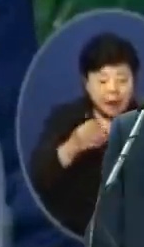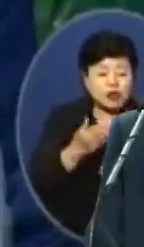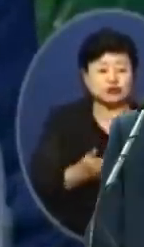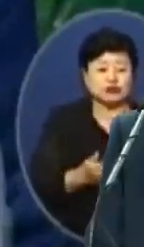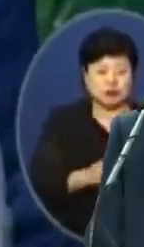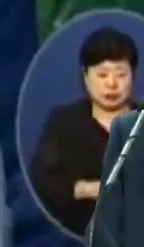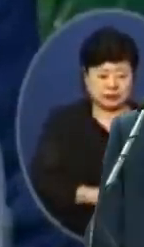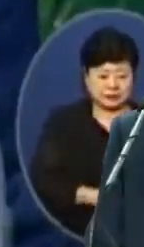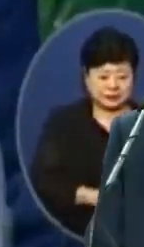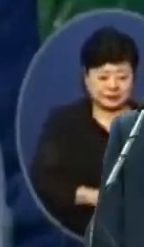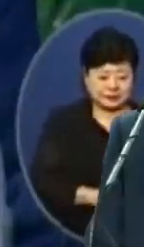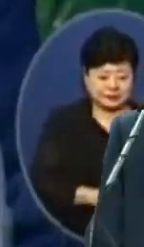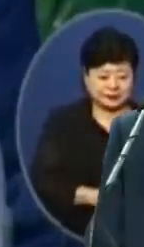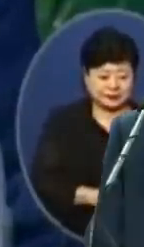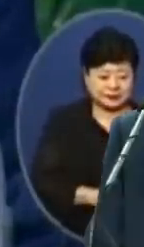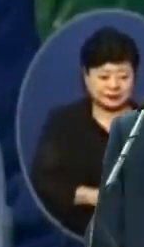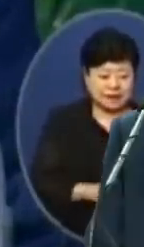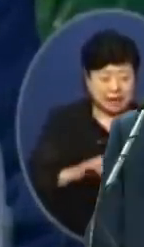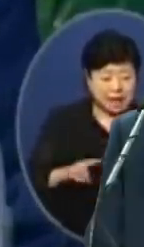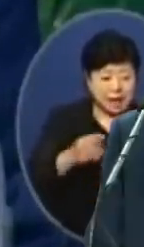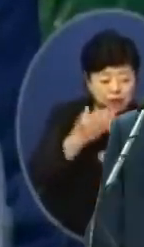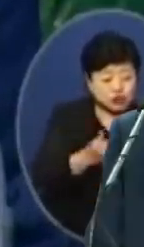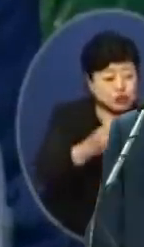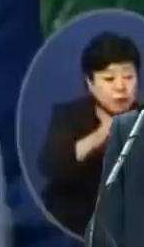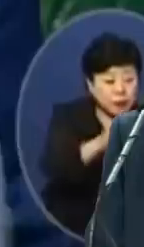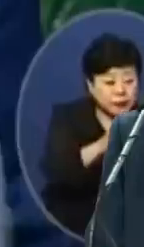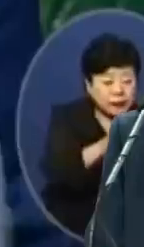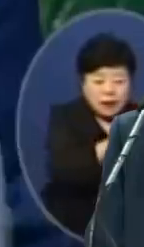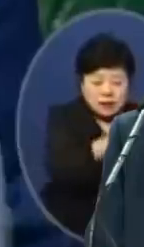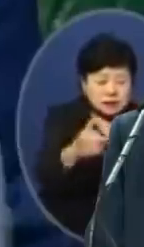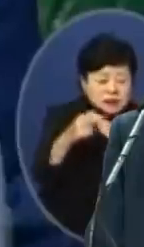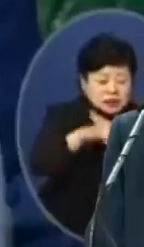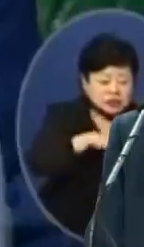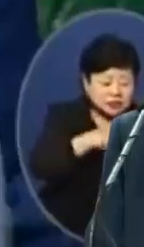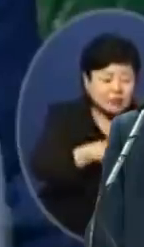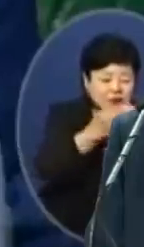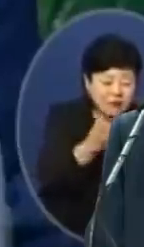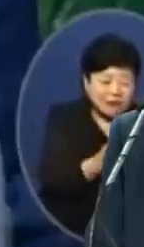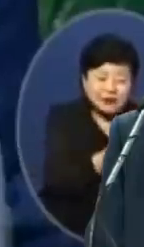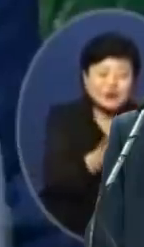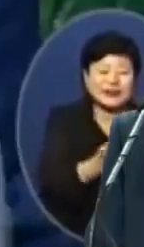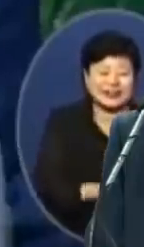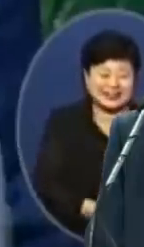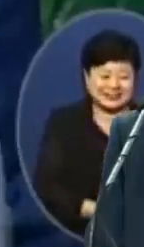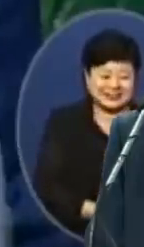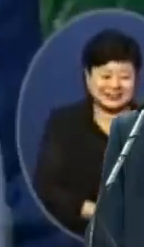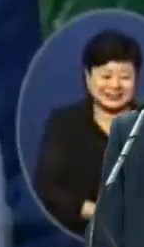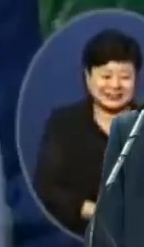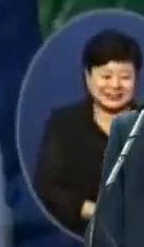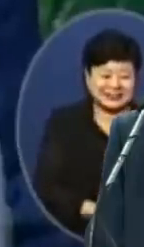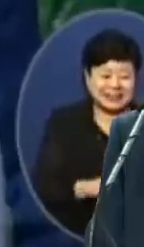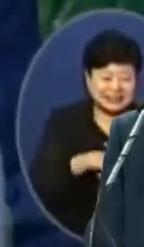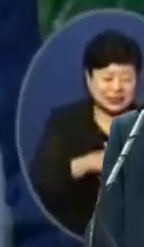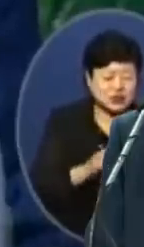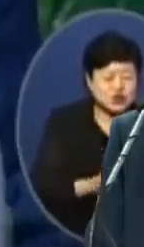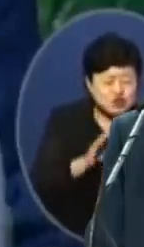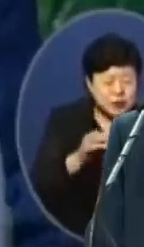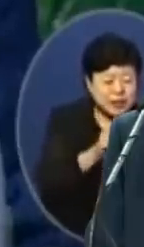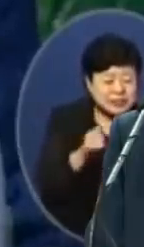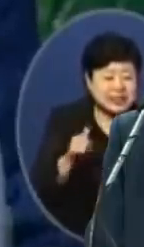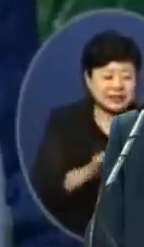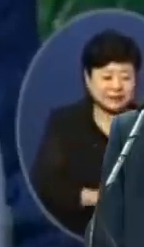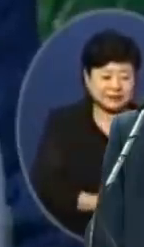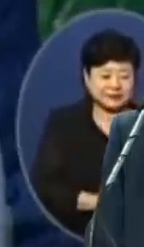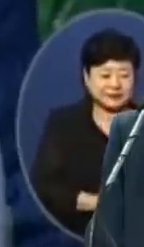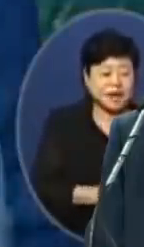주실지 모릅니다. 레마를 주시면 큰 선물을 받은 것이 되는 것입니다. 세계적으로 유명한